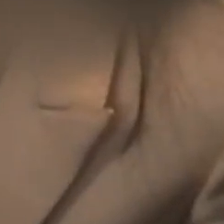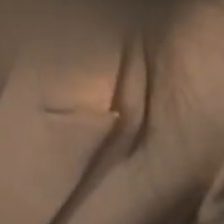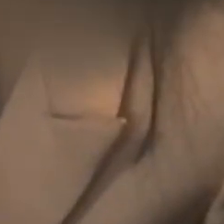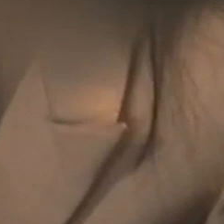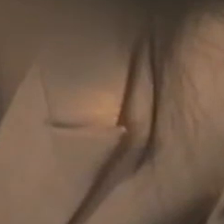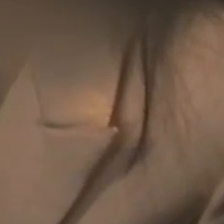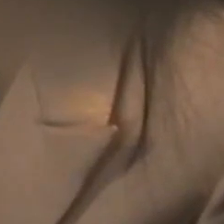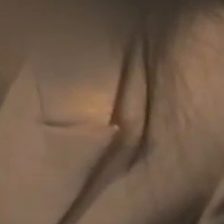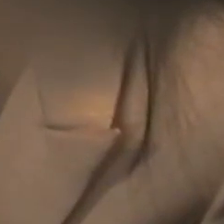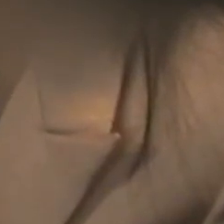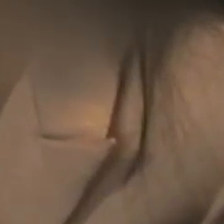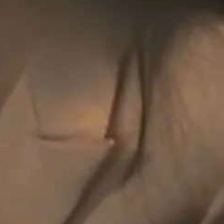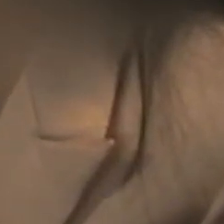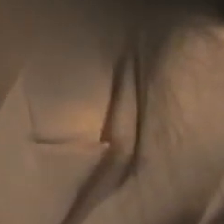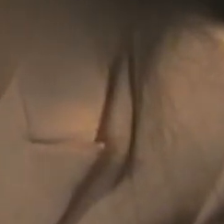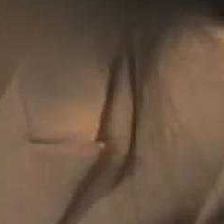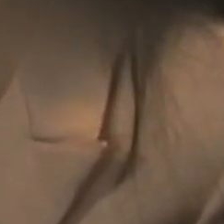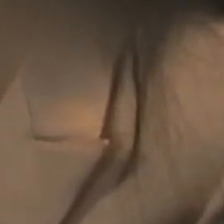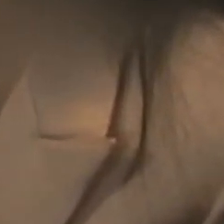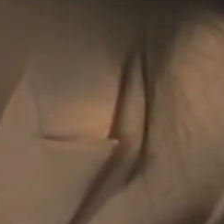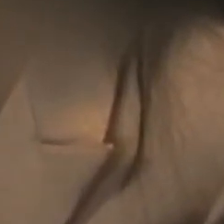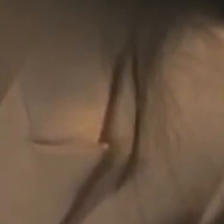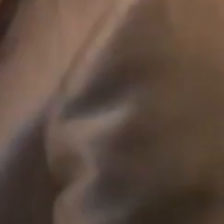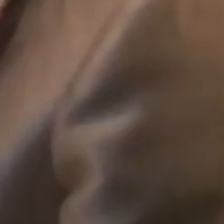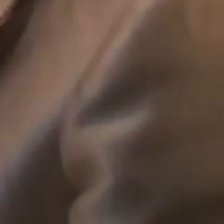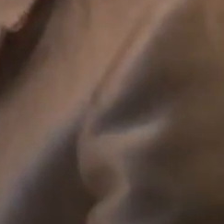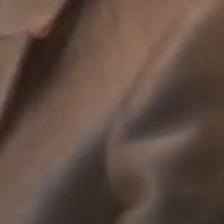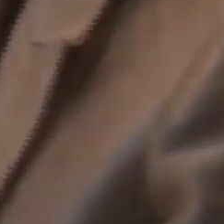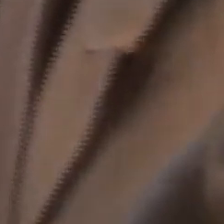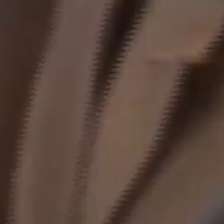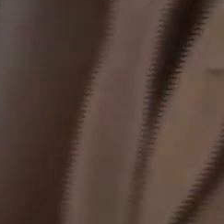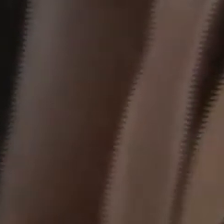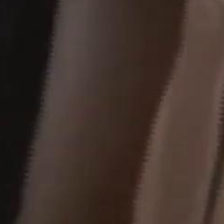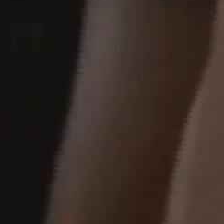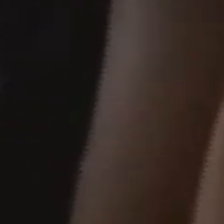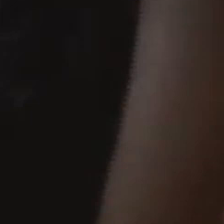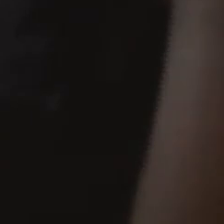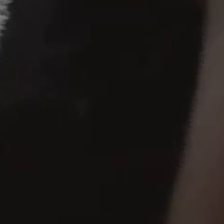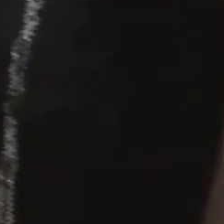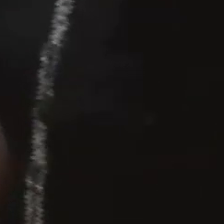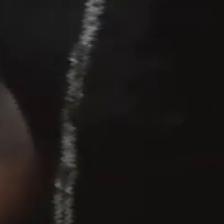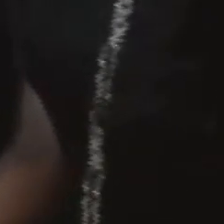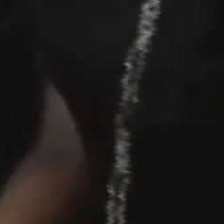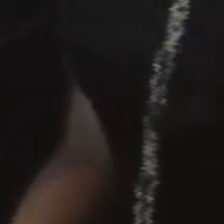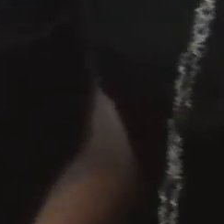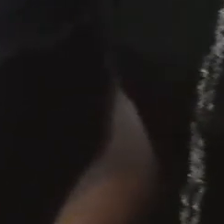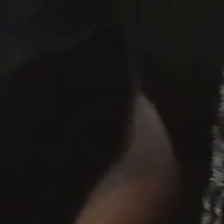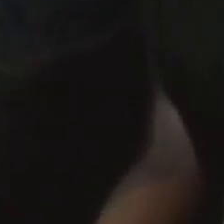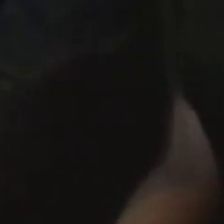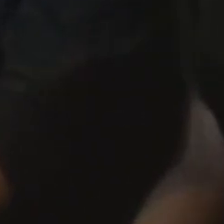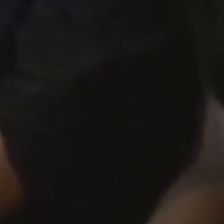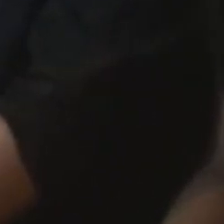Universe Indonesia dilaksanakan. Bentuk pelecehan tersebut diantaranya body checking tanpa busana yang dilakukan bukan di tempat private dan disaksikan lawan